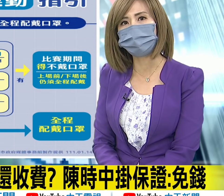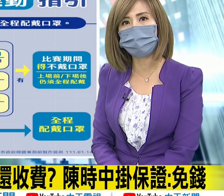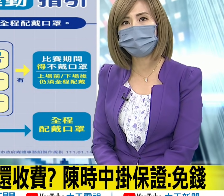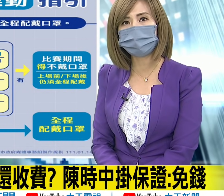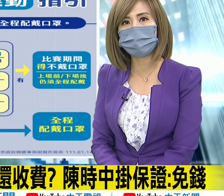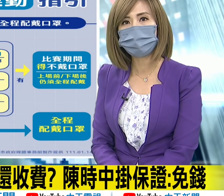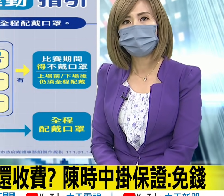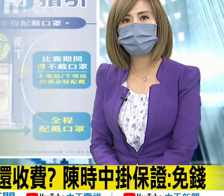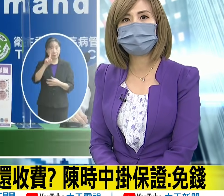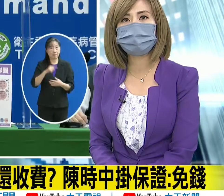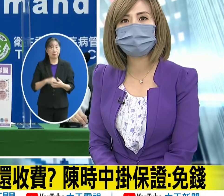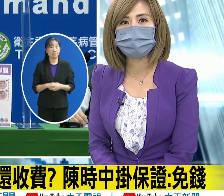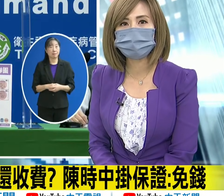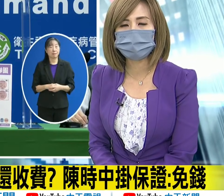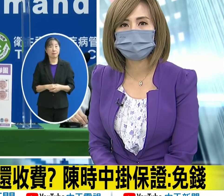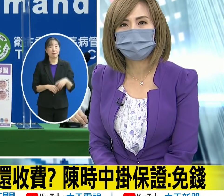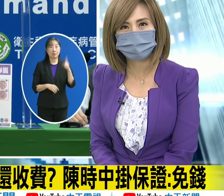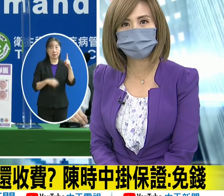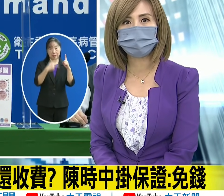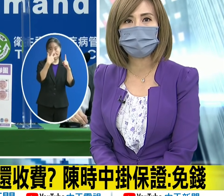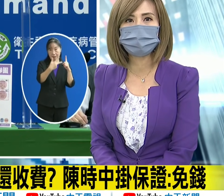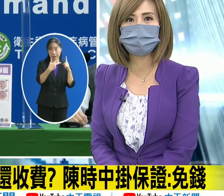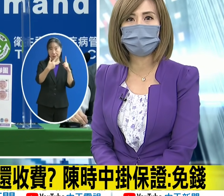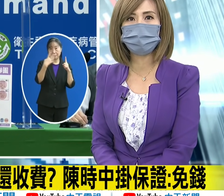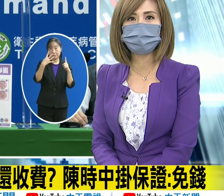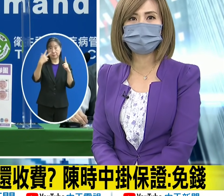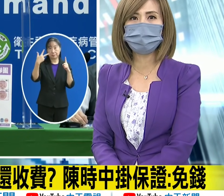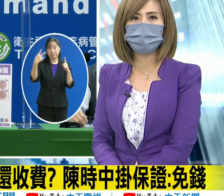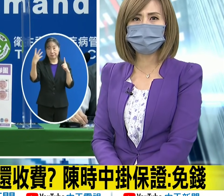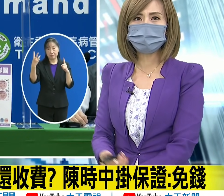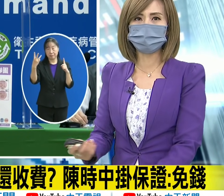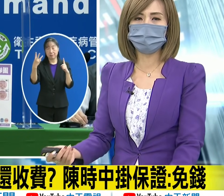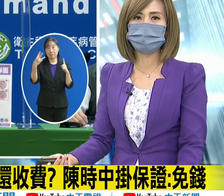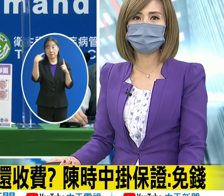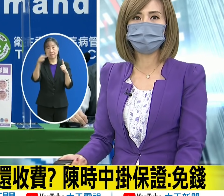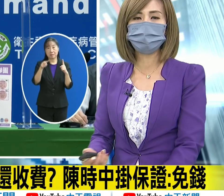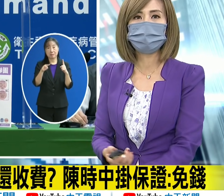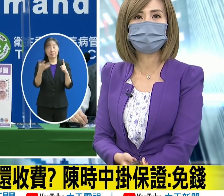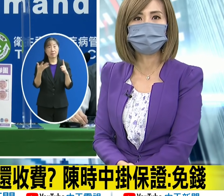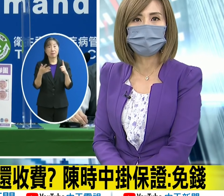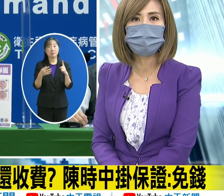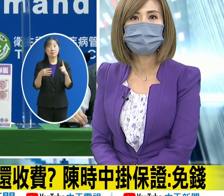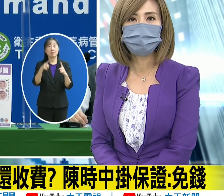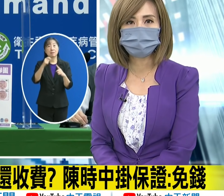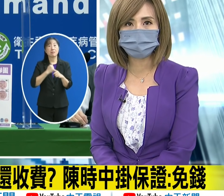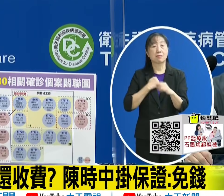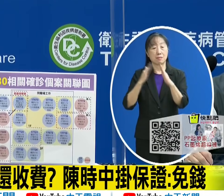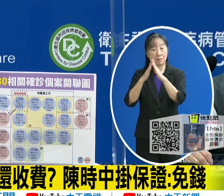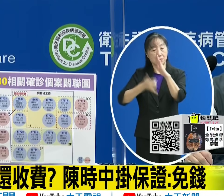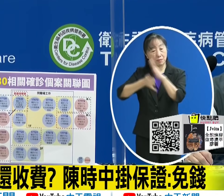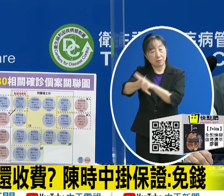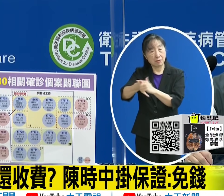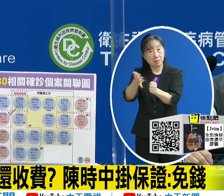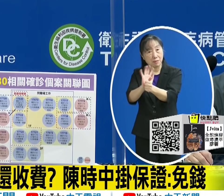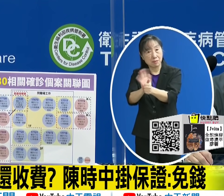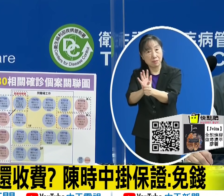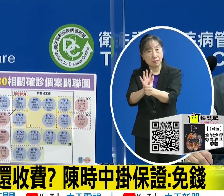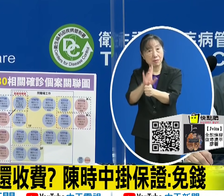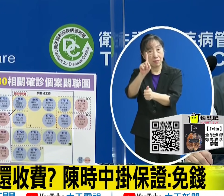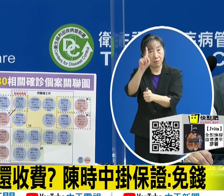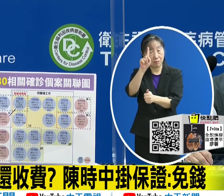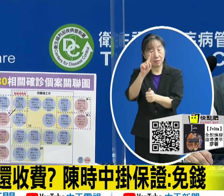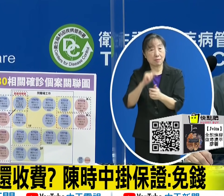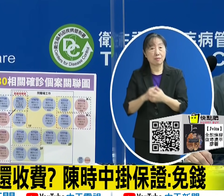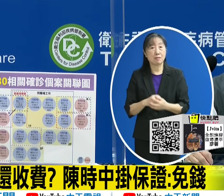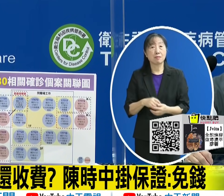北市的民众抱怨啦，说这个隔离裁剪要自费，但桃园的亲友不用钱，哎，怎么不太一样呢？对此陈时中就说了，